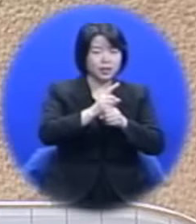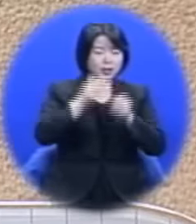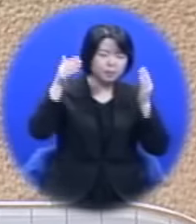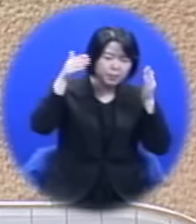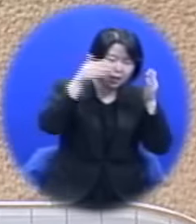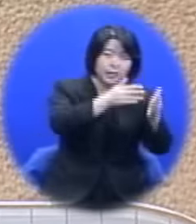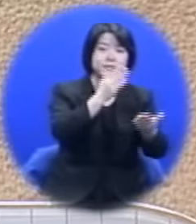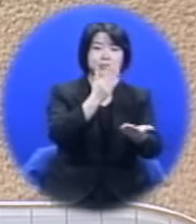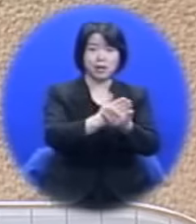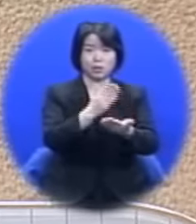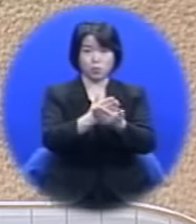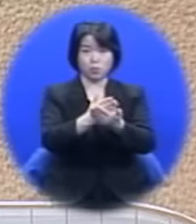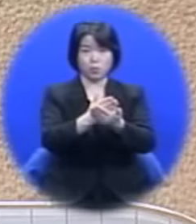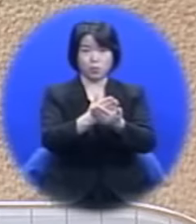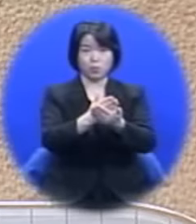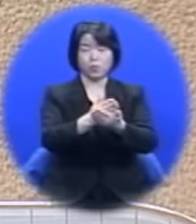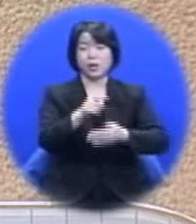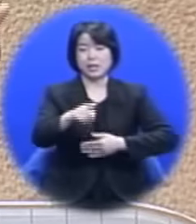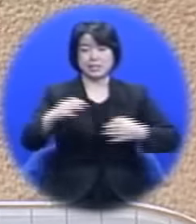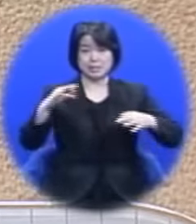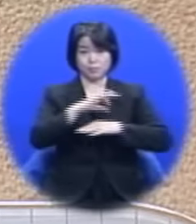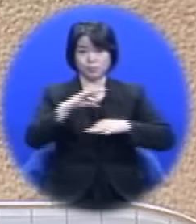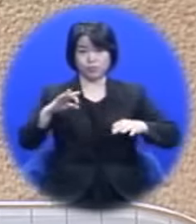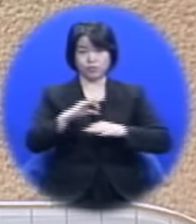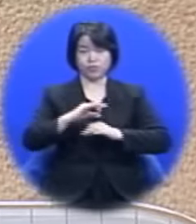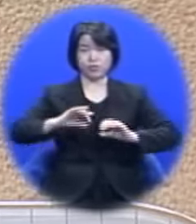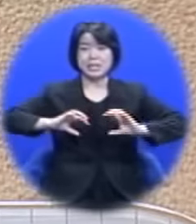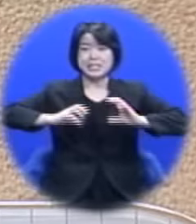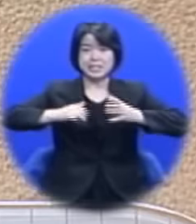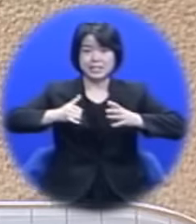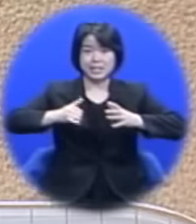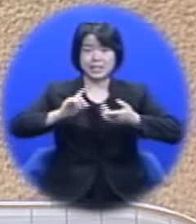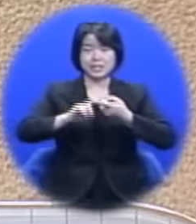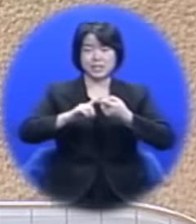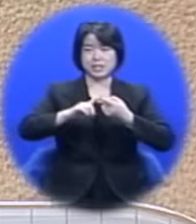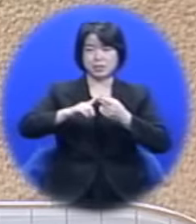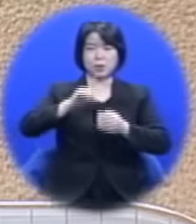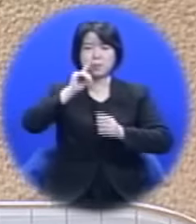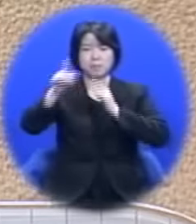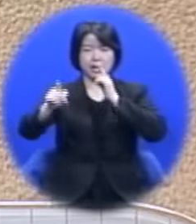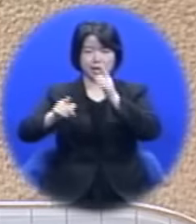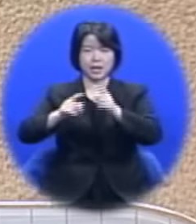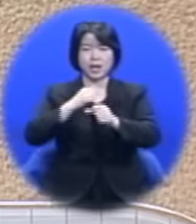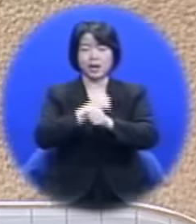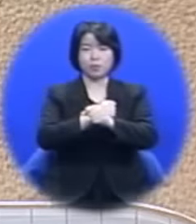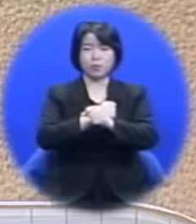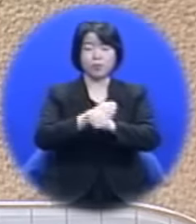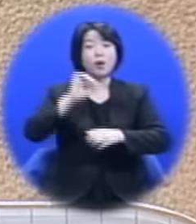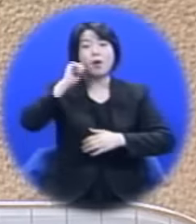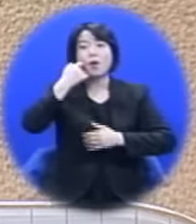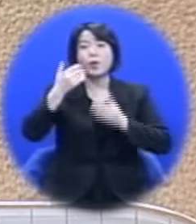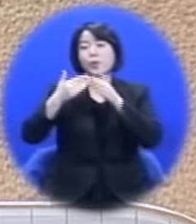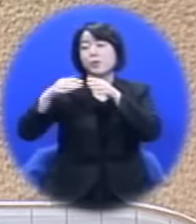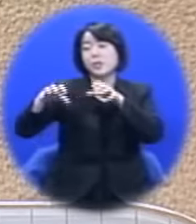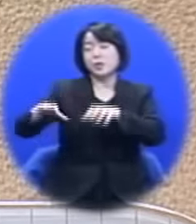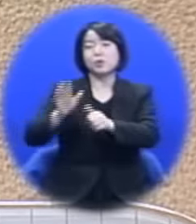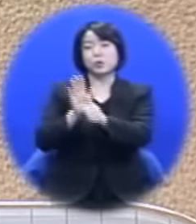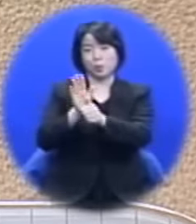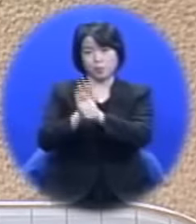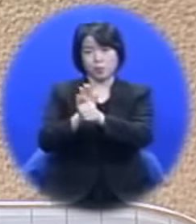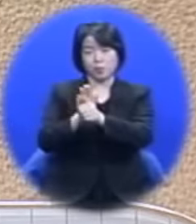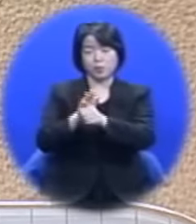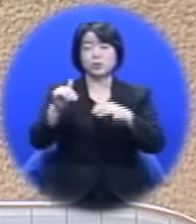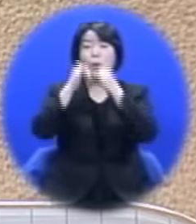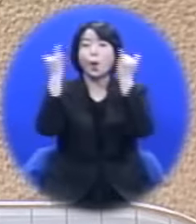말고 이 불리한 세상에 대해서도 발언하고 어려운 이웃도 돕고 좀